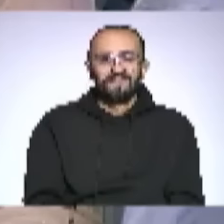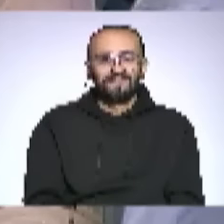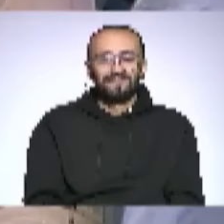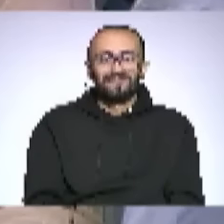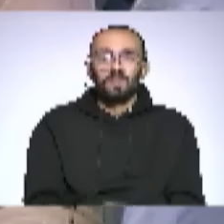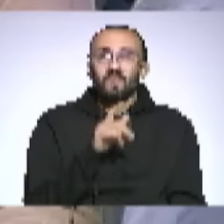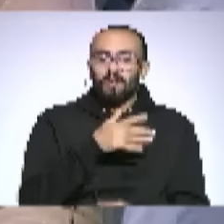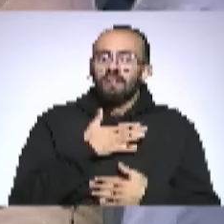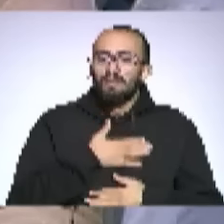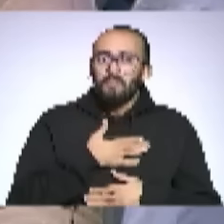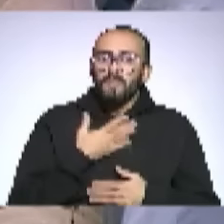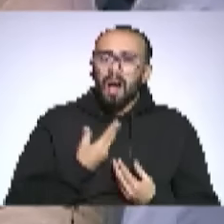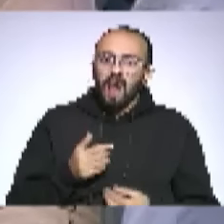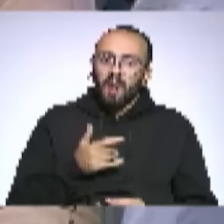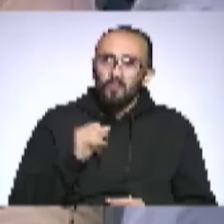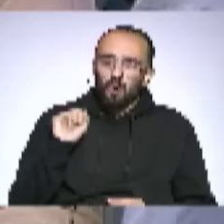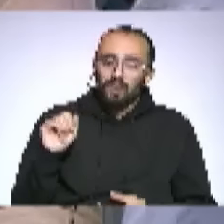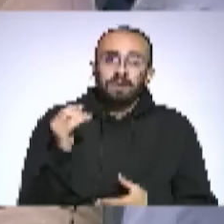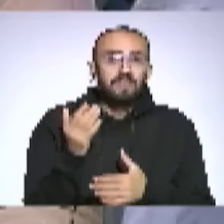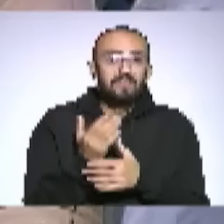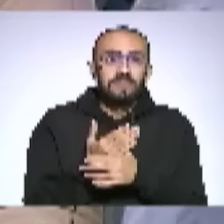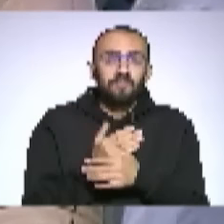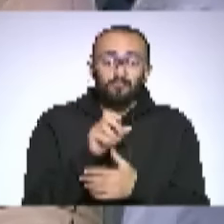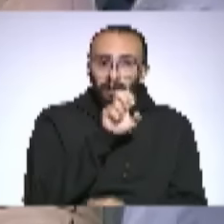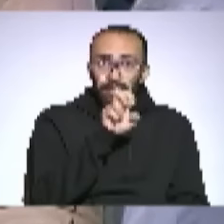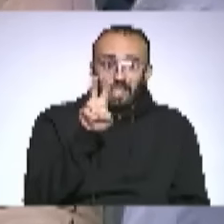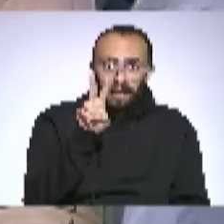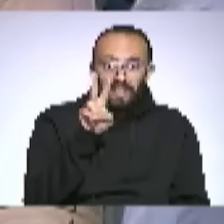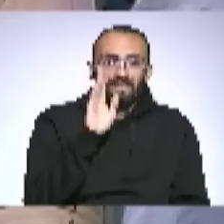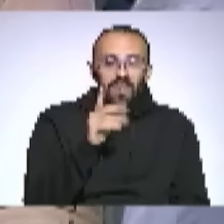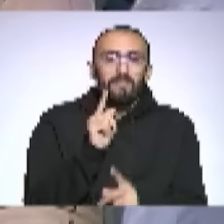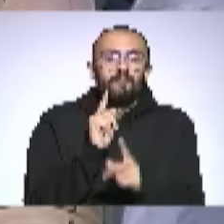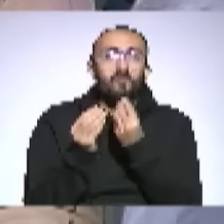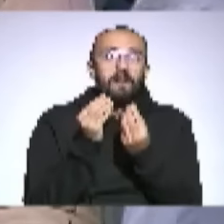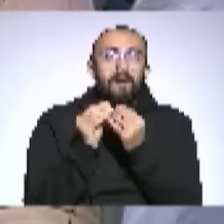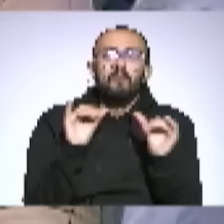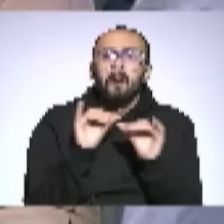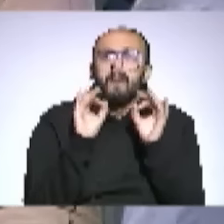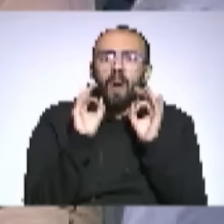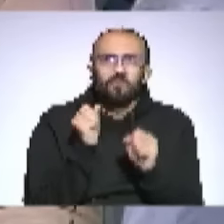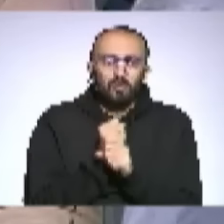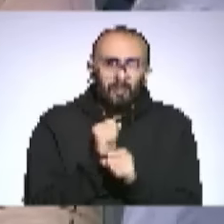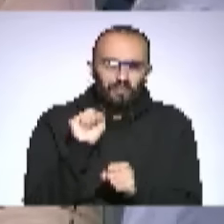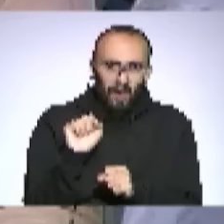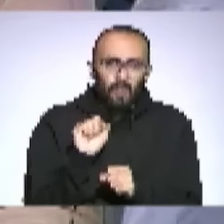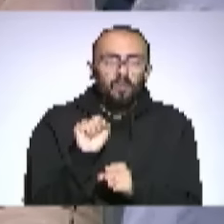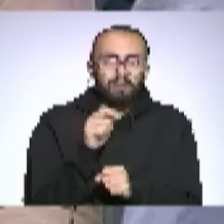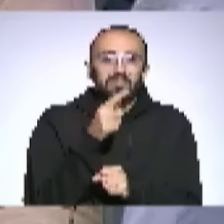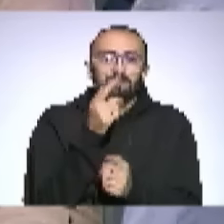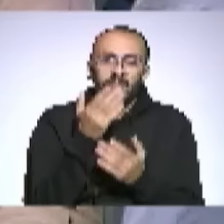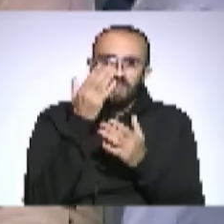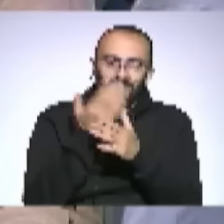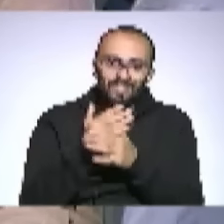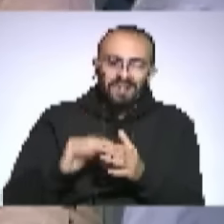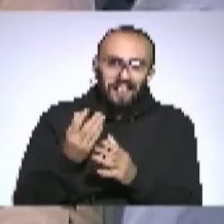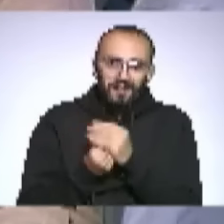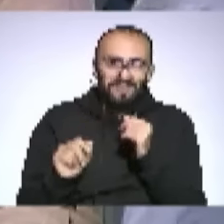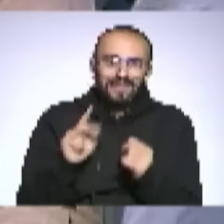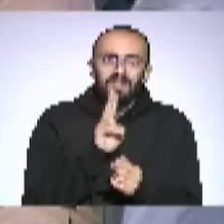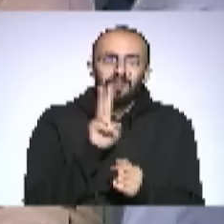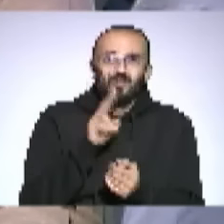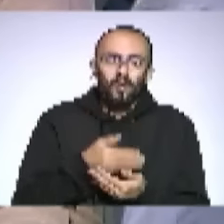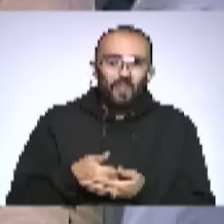يطمن قلبه لانه ا في شهر اثنين عنده مقابله مهمه جدا جدا ويصلي لابننا عمره سبع شهور